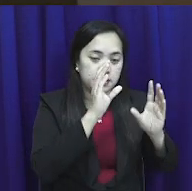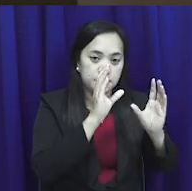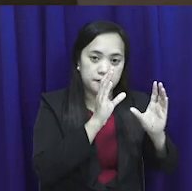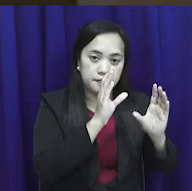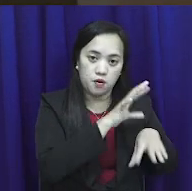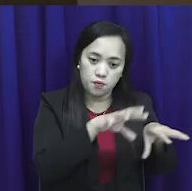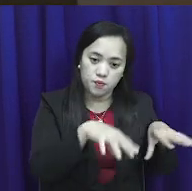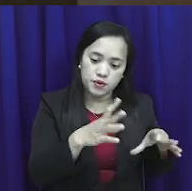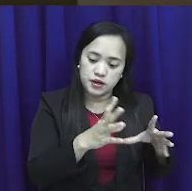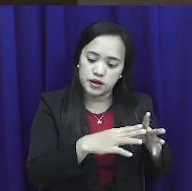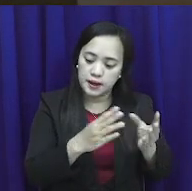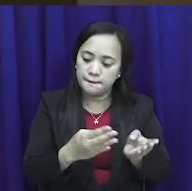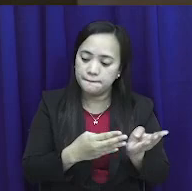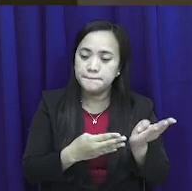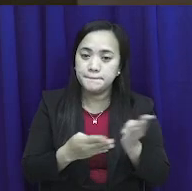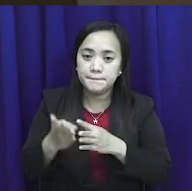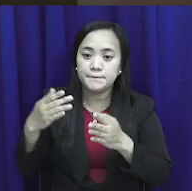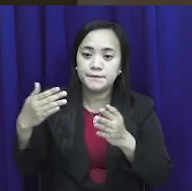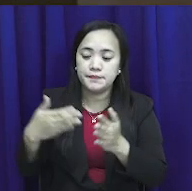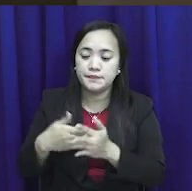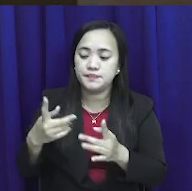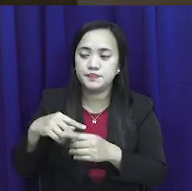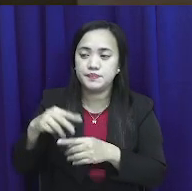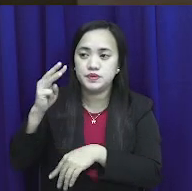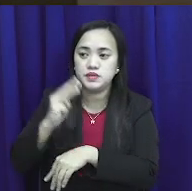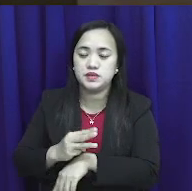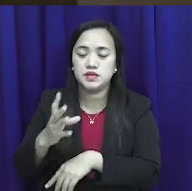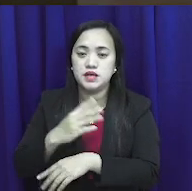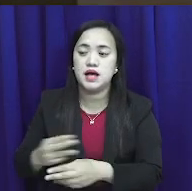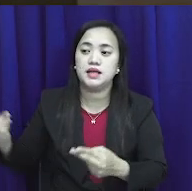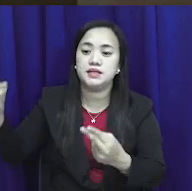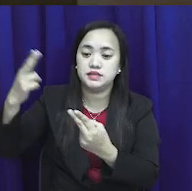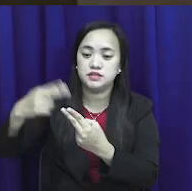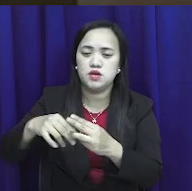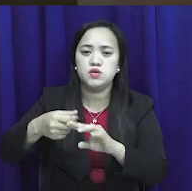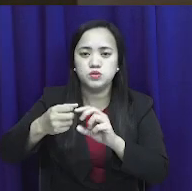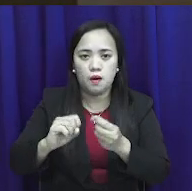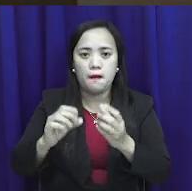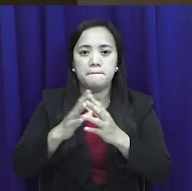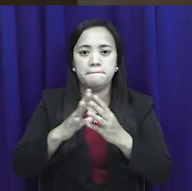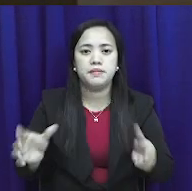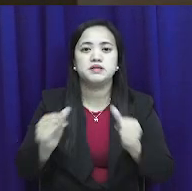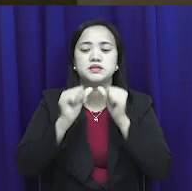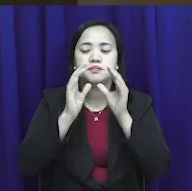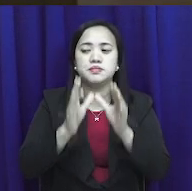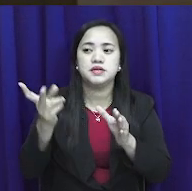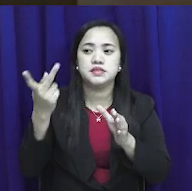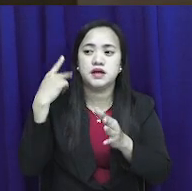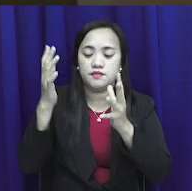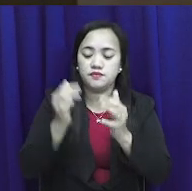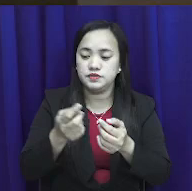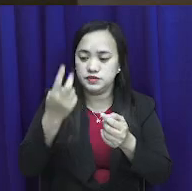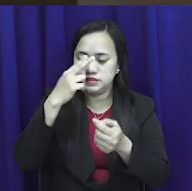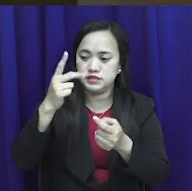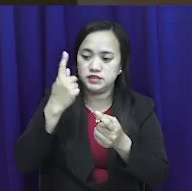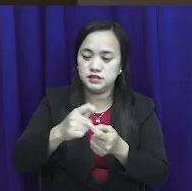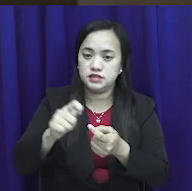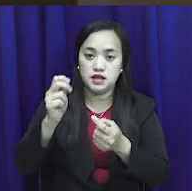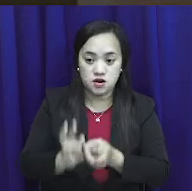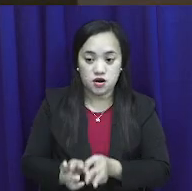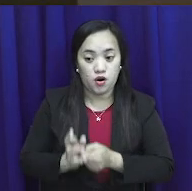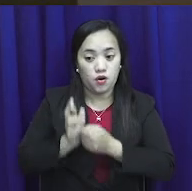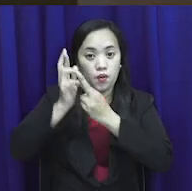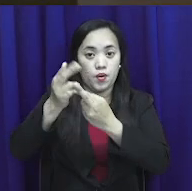niya grabe pagpapala nila ngayon at saka ngayon sir nakikita ko yung reward kasi yung resulta ng mga anak ko